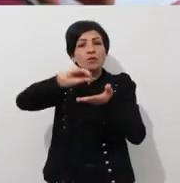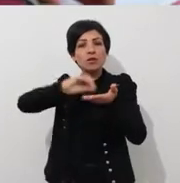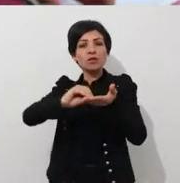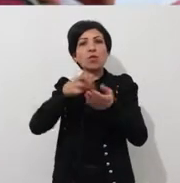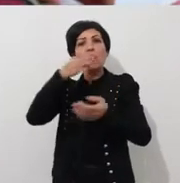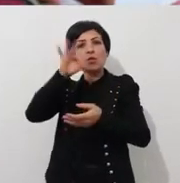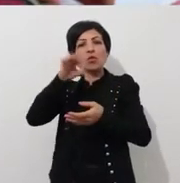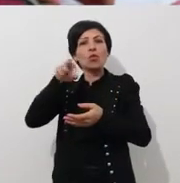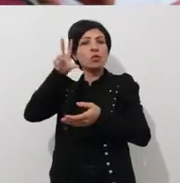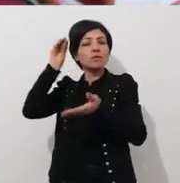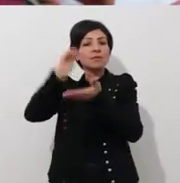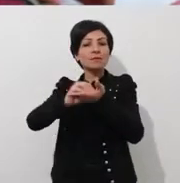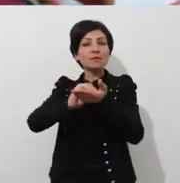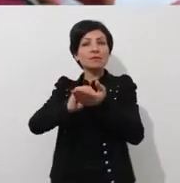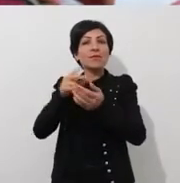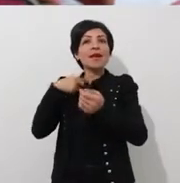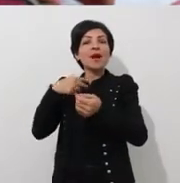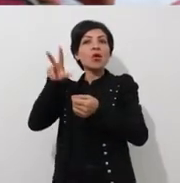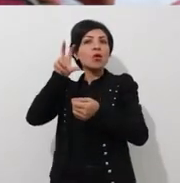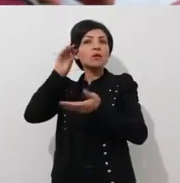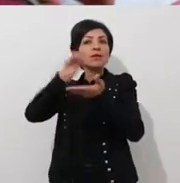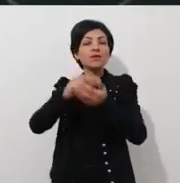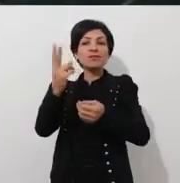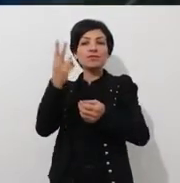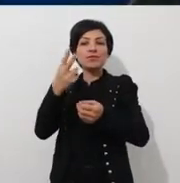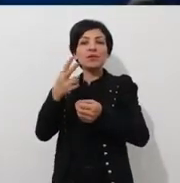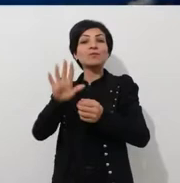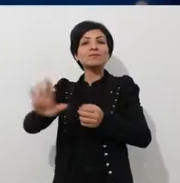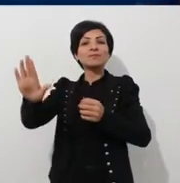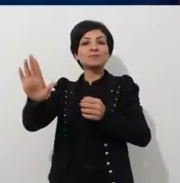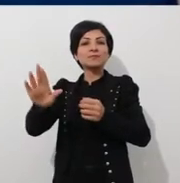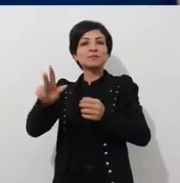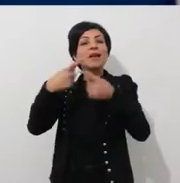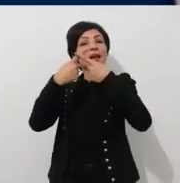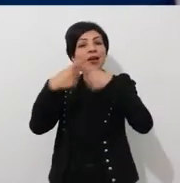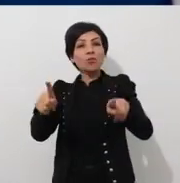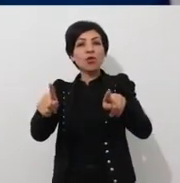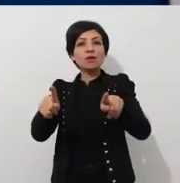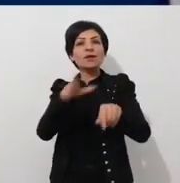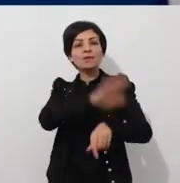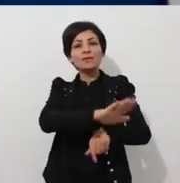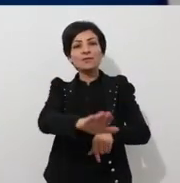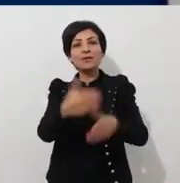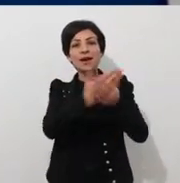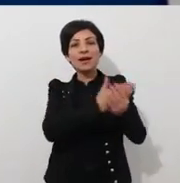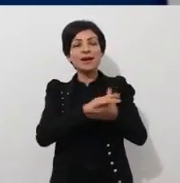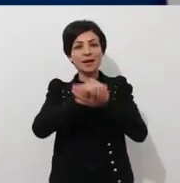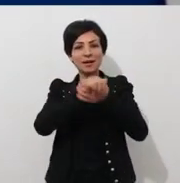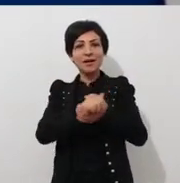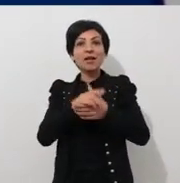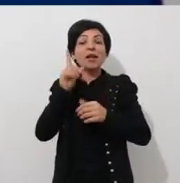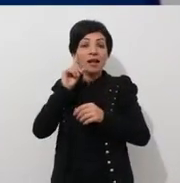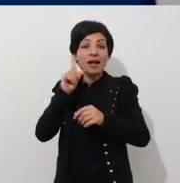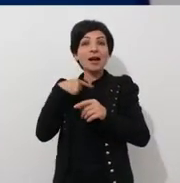عليه. الإملة بالنسبة لحسين ليس مثله مثل بقية التلاميذ الآخرين، يعني نقوم يا